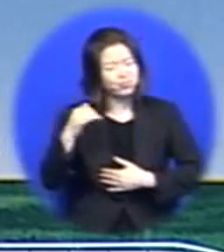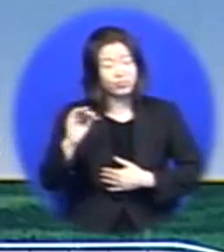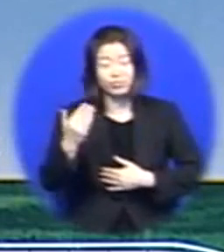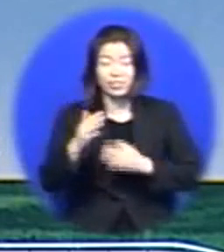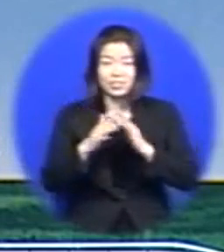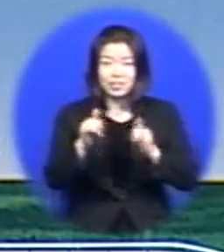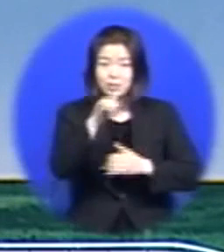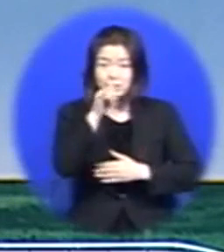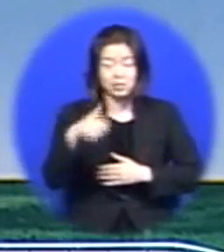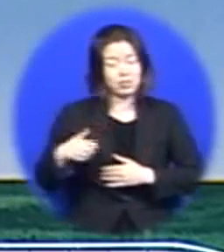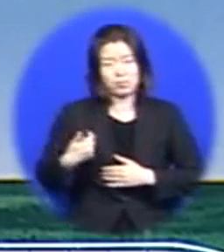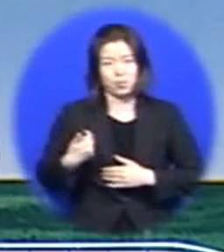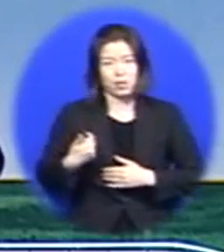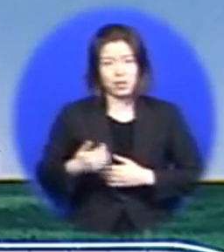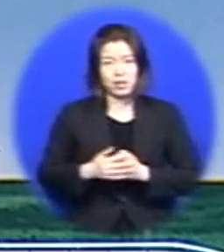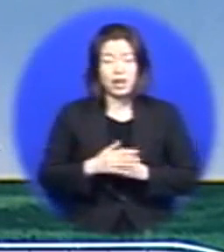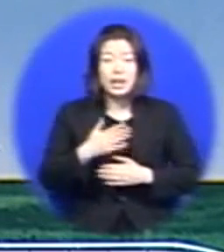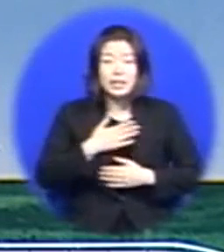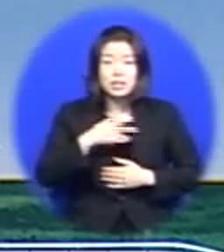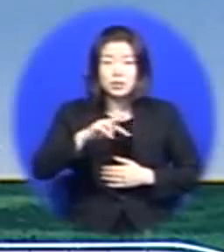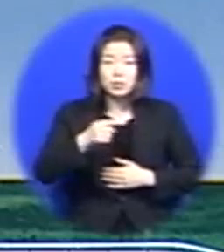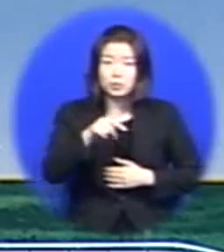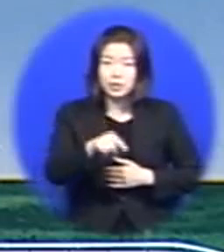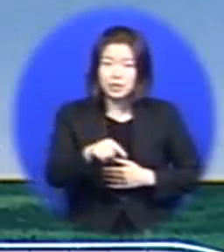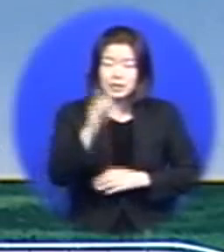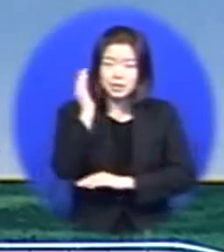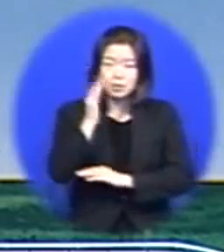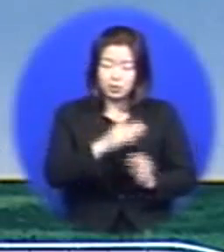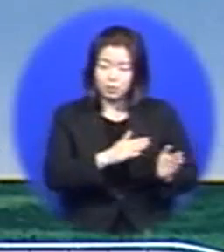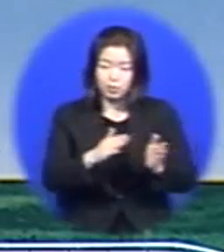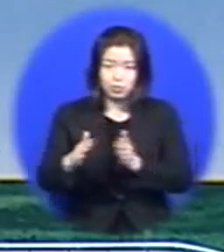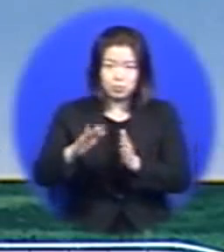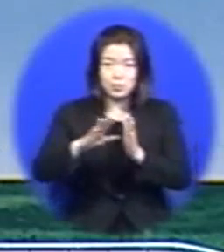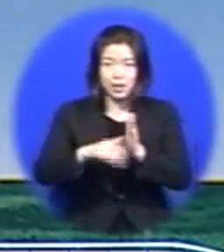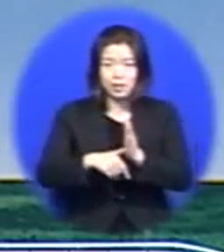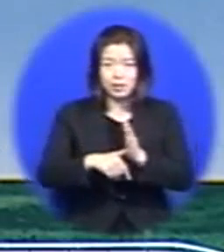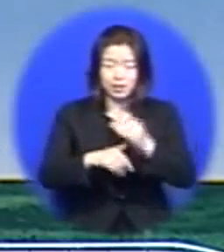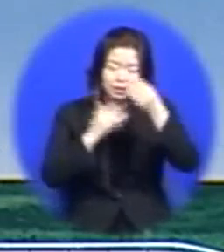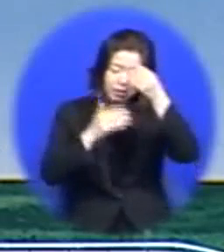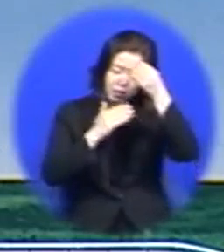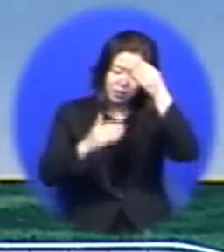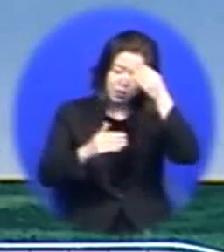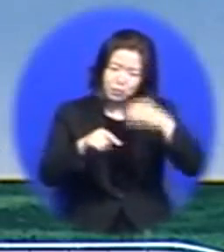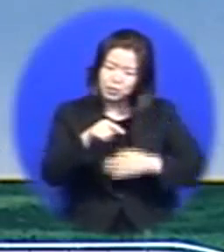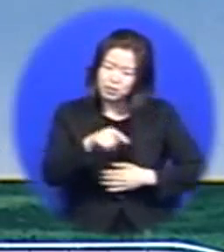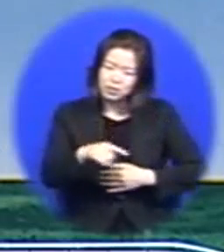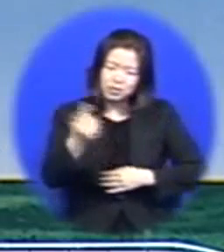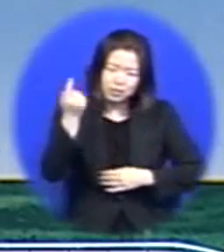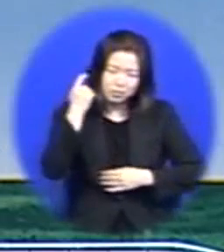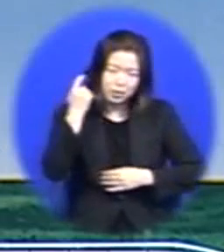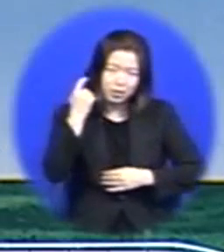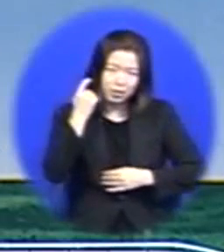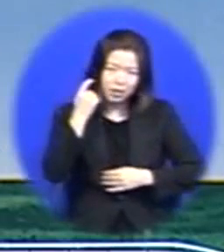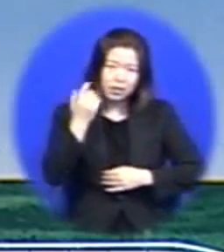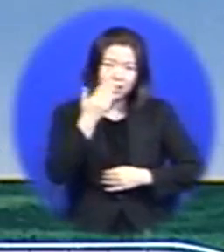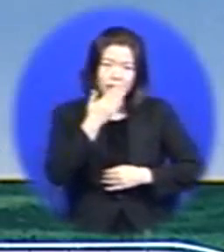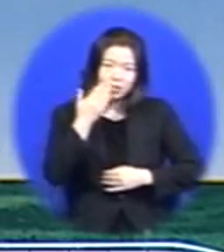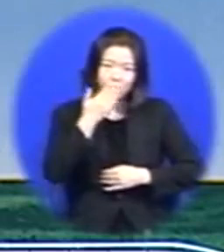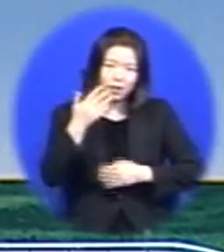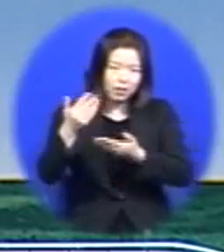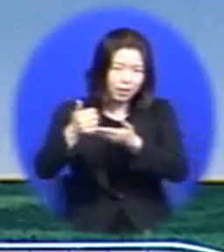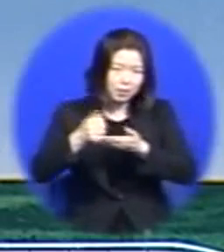거예요. 저도 이 설교를 준비하면서 성도들이 이 말씀을 달게 받기가